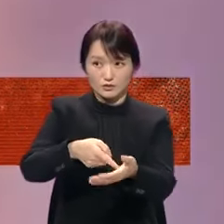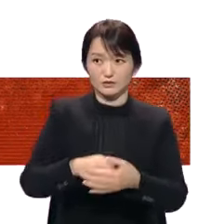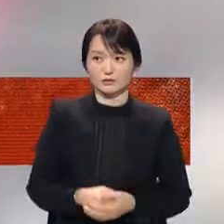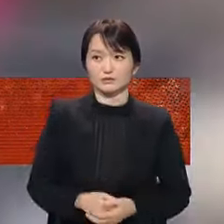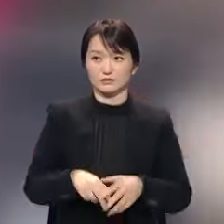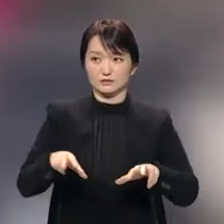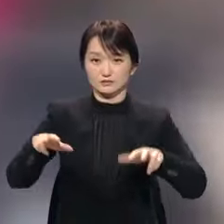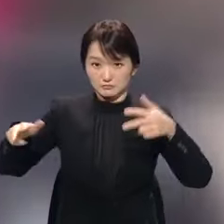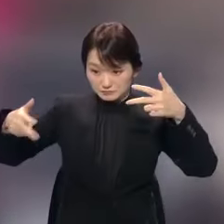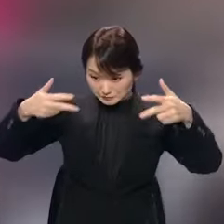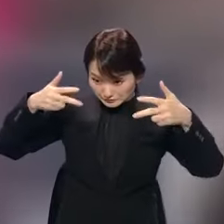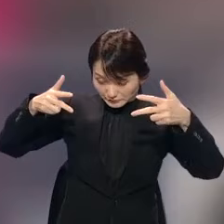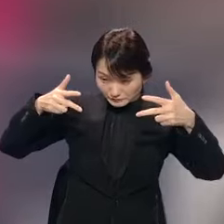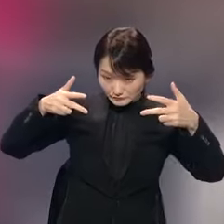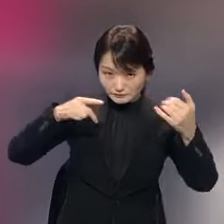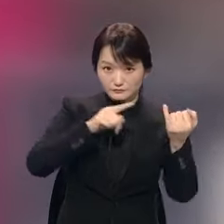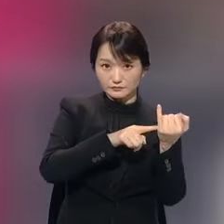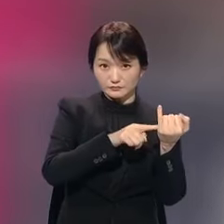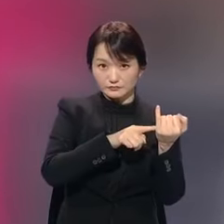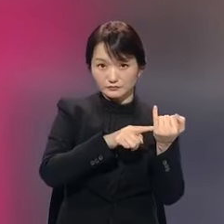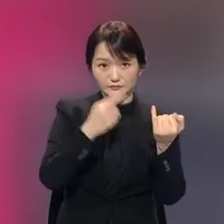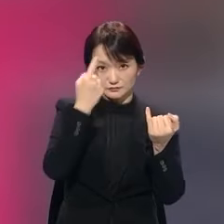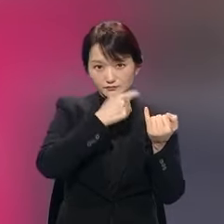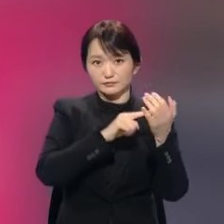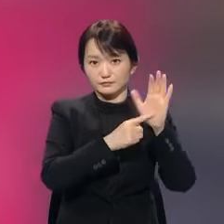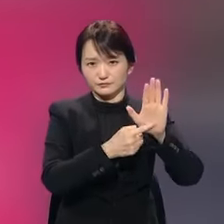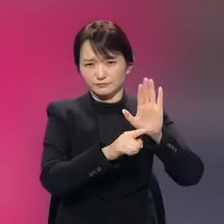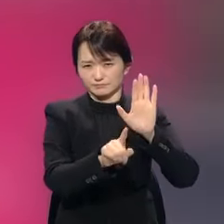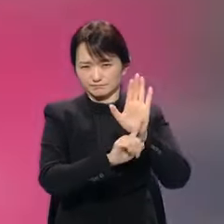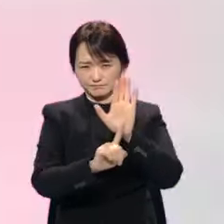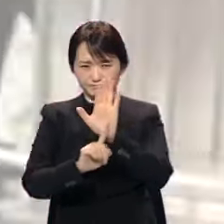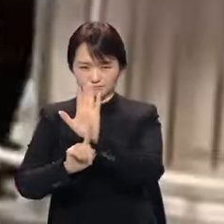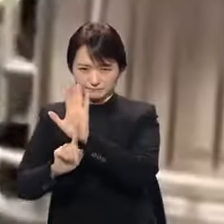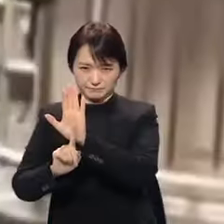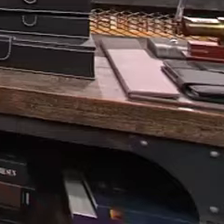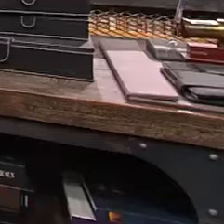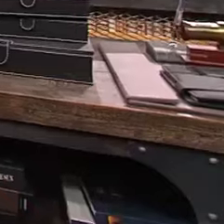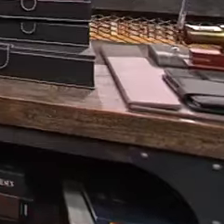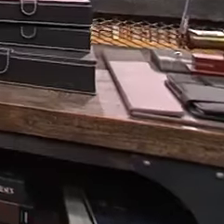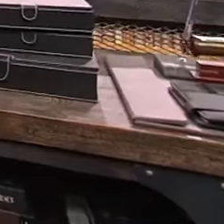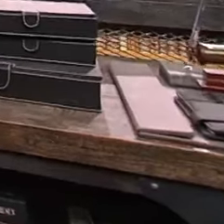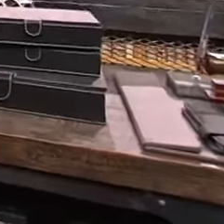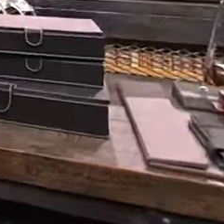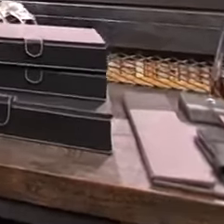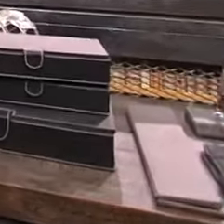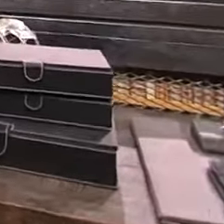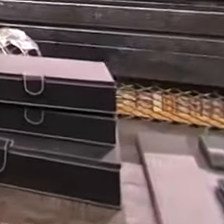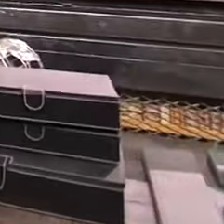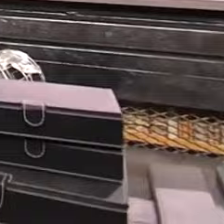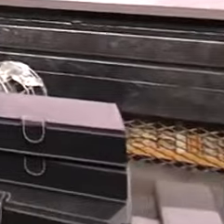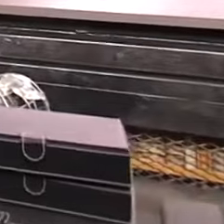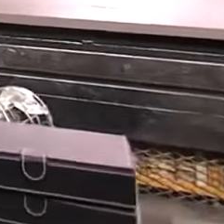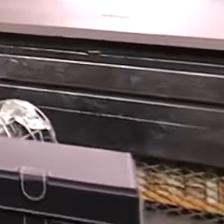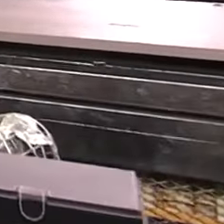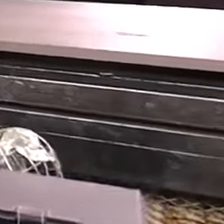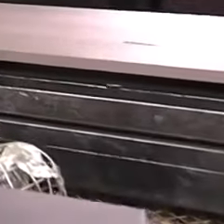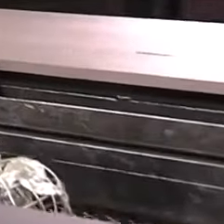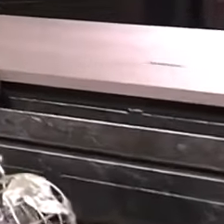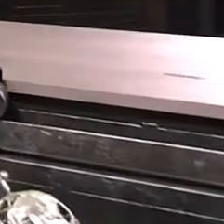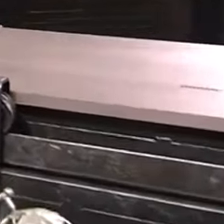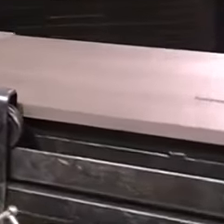있네요. CCTV에 찍힌 가여성의 얼굴을 공개해 수배에 나섰다고 합니다. 이 사건의 진실을 추적하고